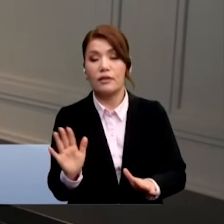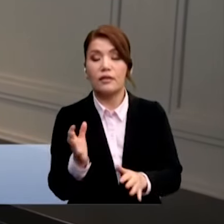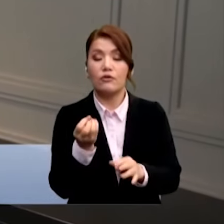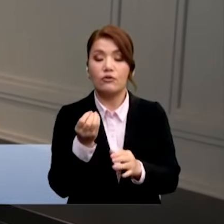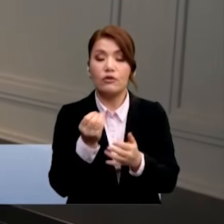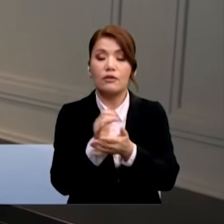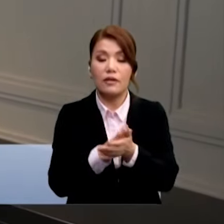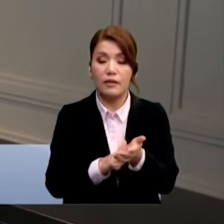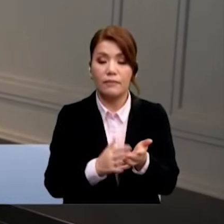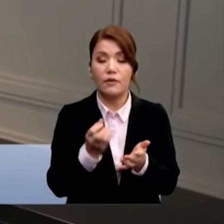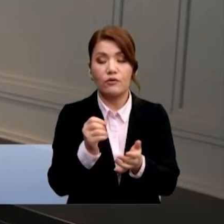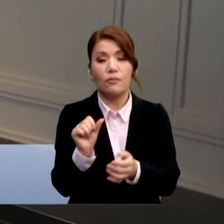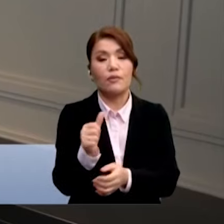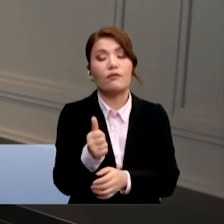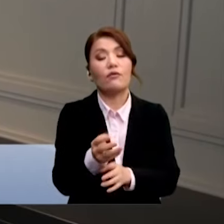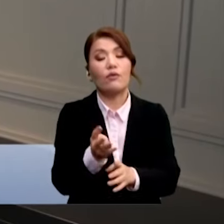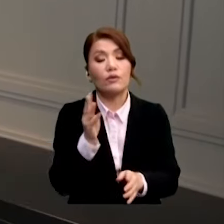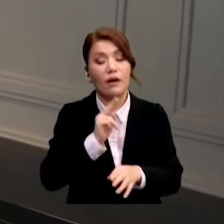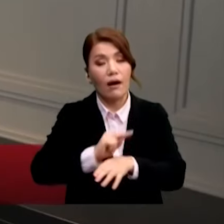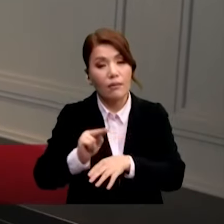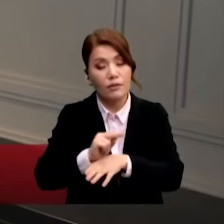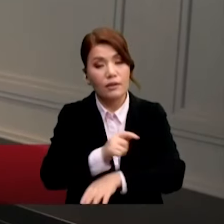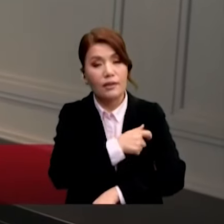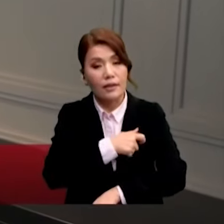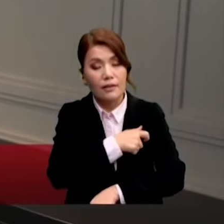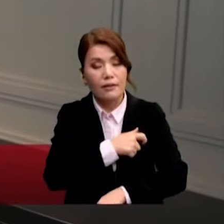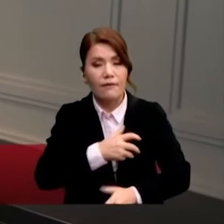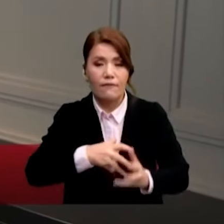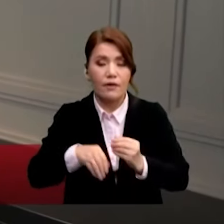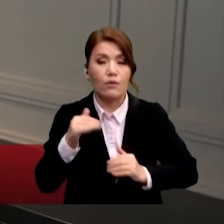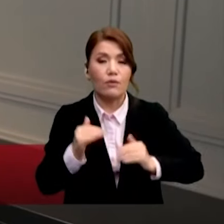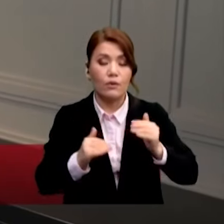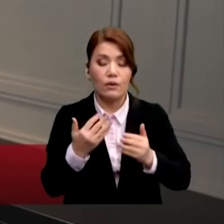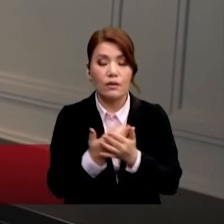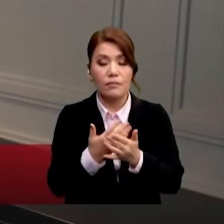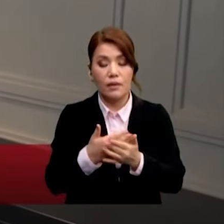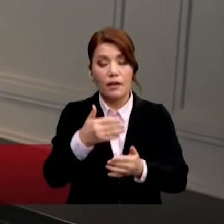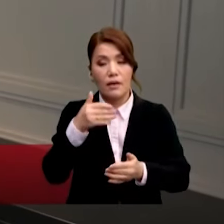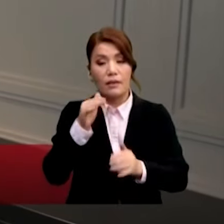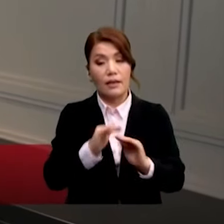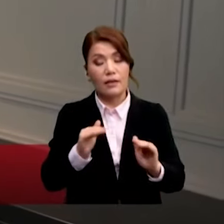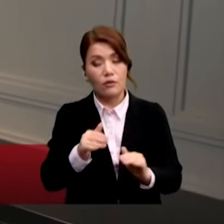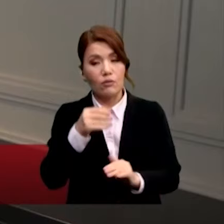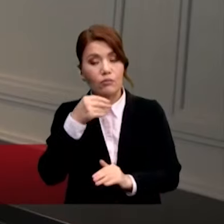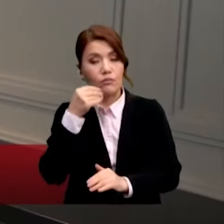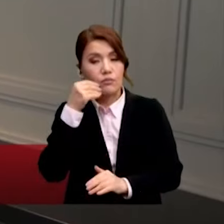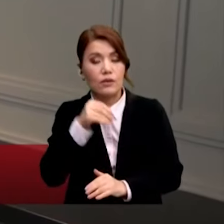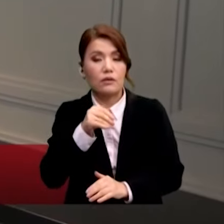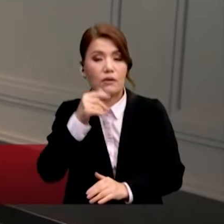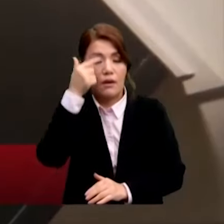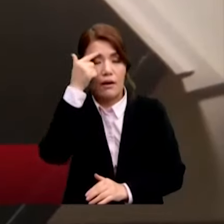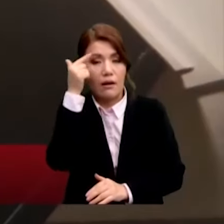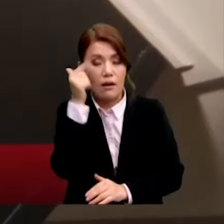какие-то мероприятия спортивные и так далее. Это в первую очередь обучение тренеров на всех уровнях, чтобы наши детки занимались